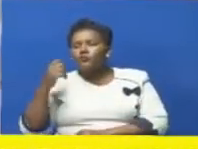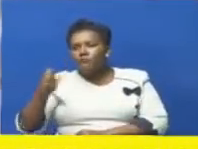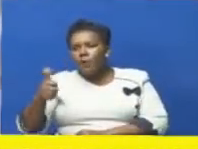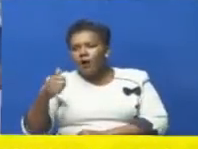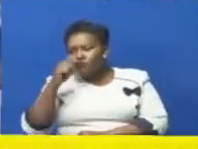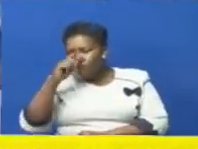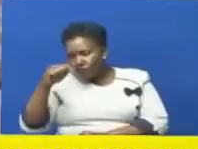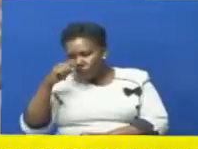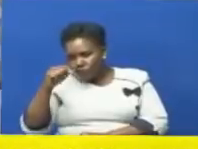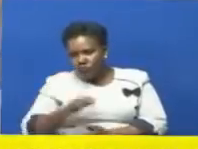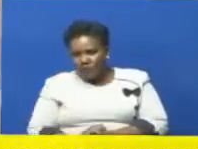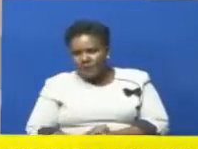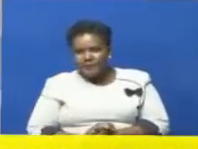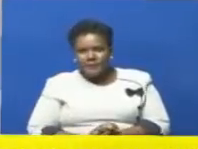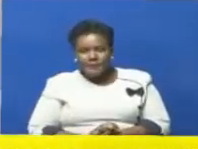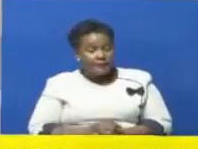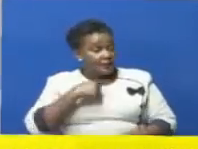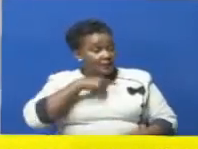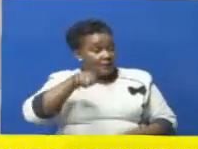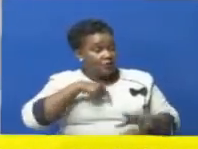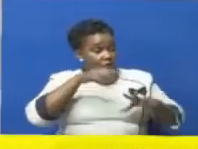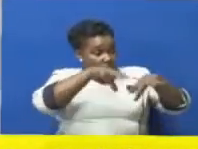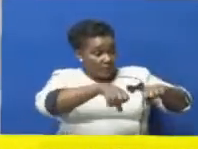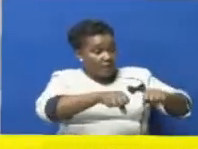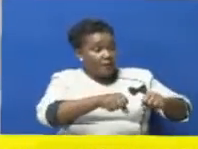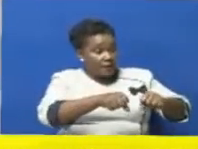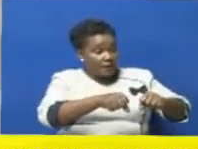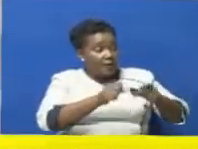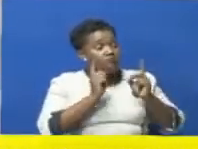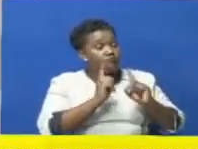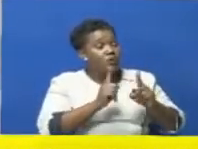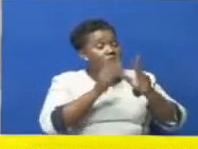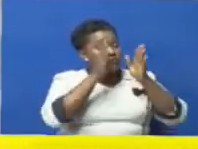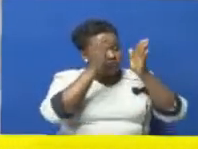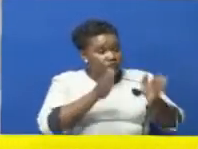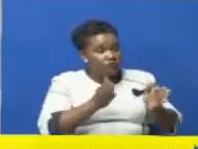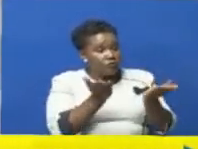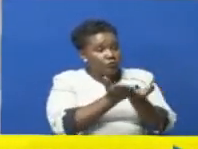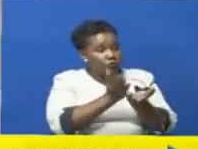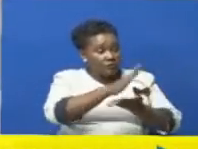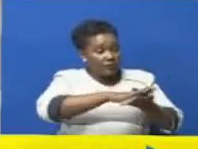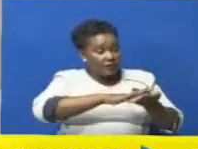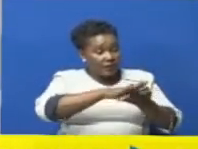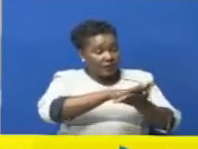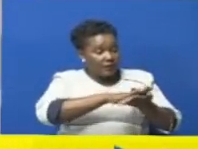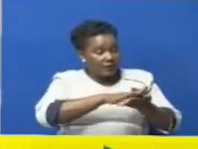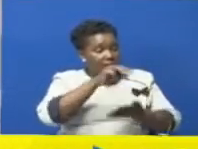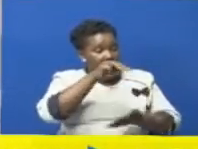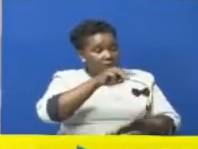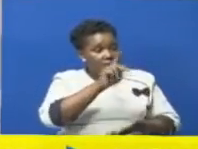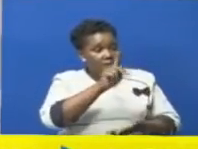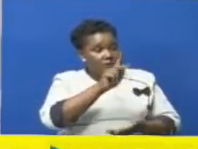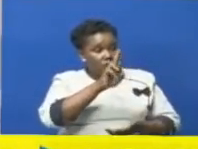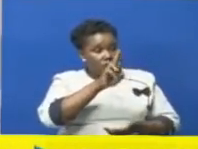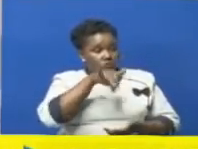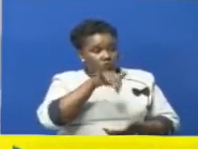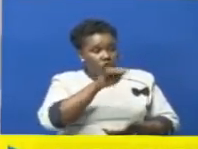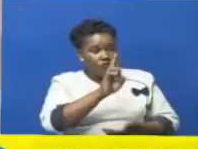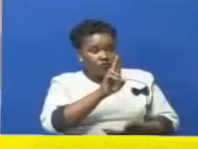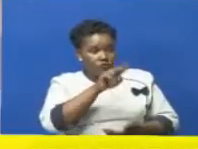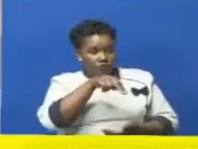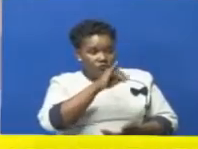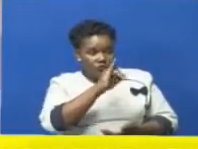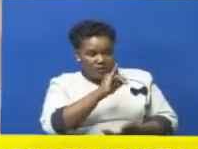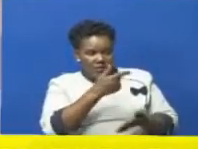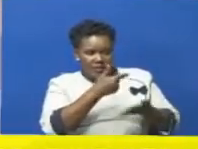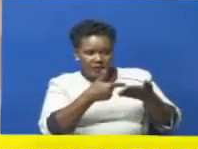kina tukio hilo. Namshikilia mwalimu mkuu wa shule ya msingi Mkuyuni, huyu